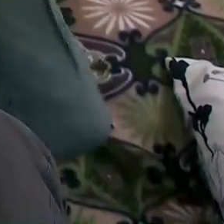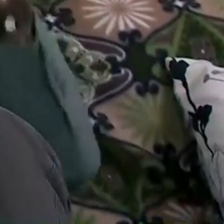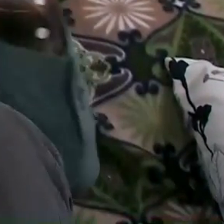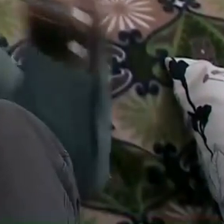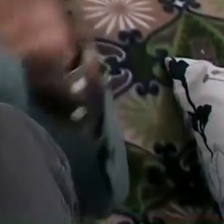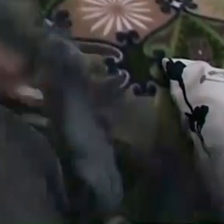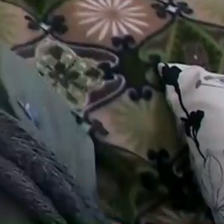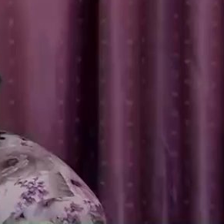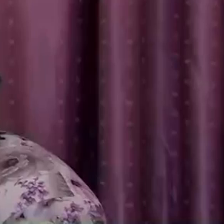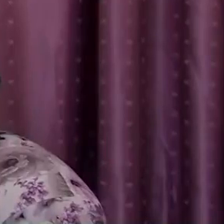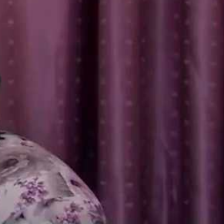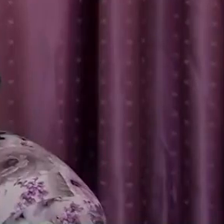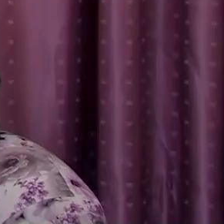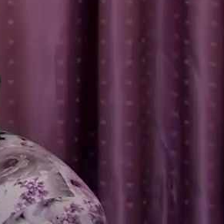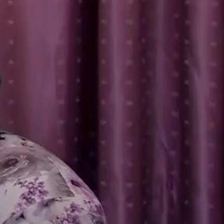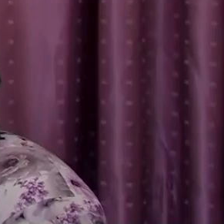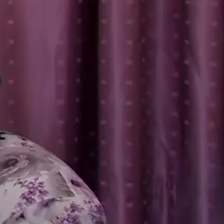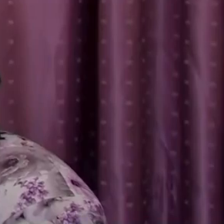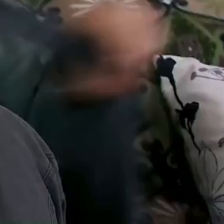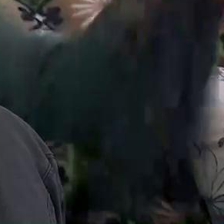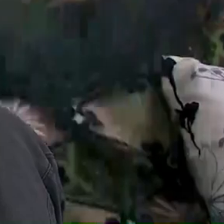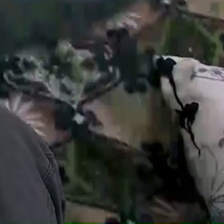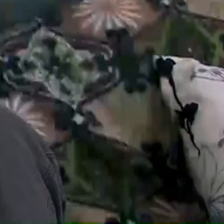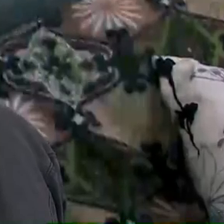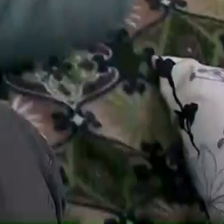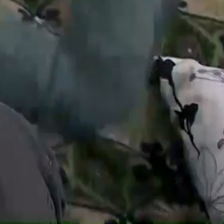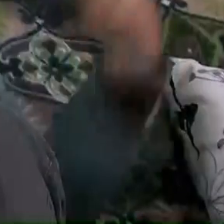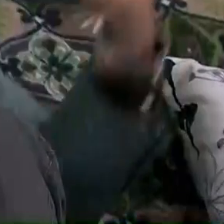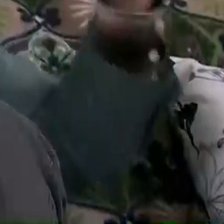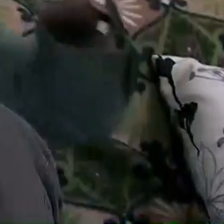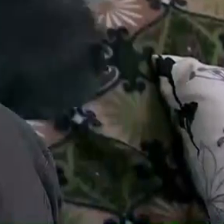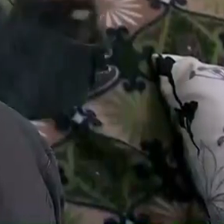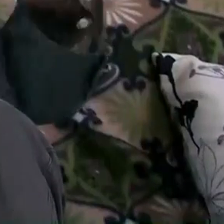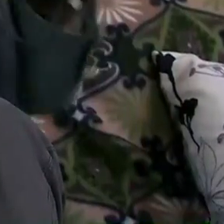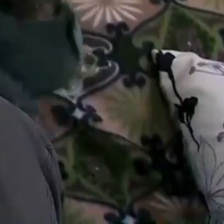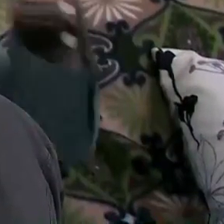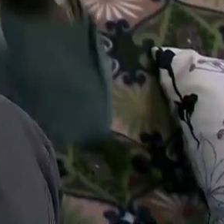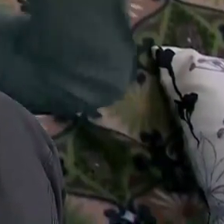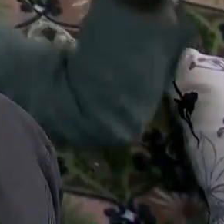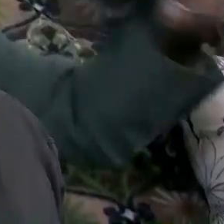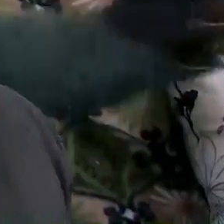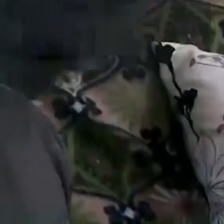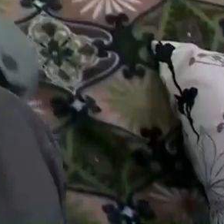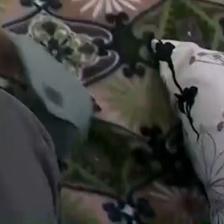bacak bacak üstüne attı. Sonra boynundaki atkıyı çıkarıp kendi tarzında bağladı tekrar.